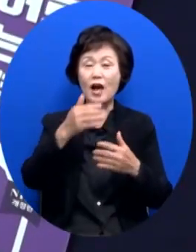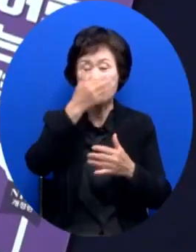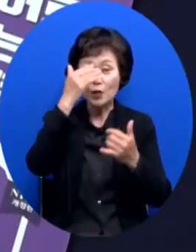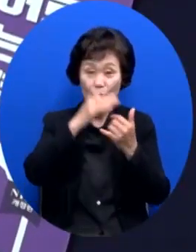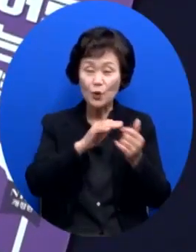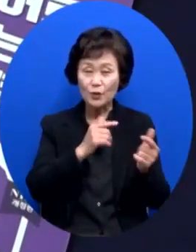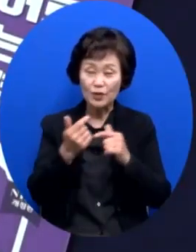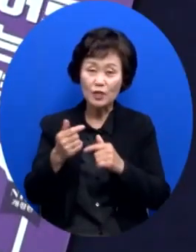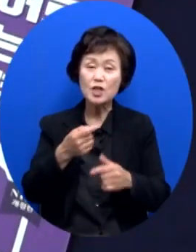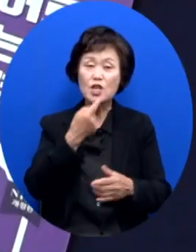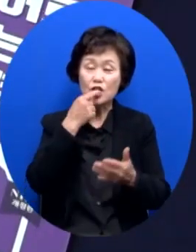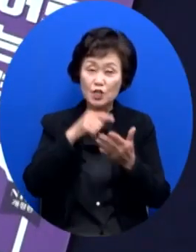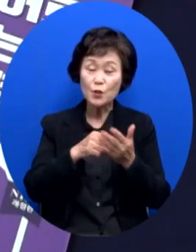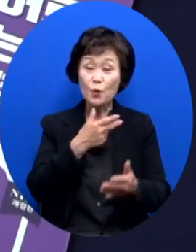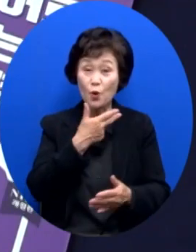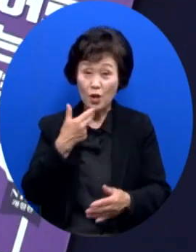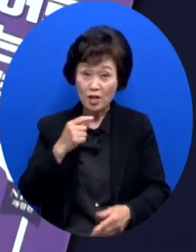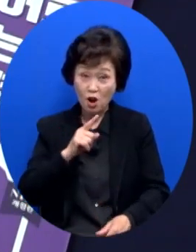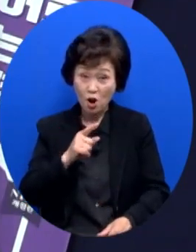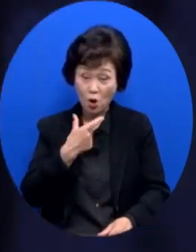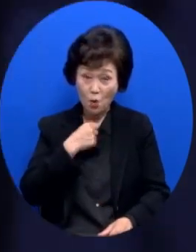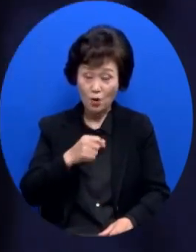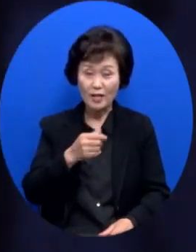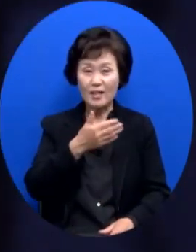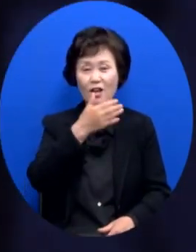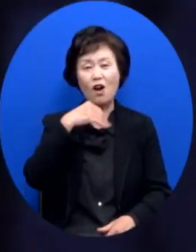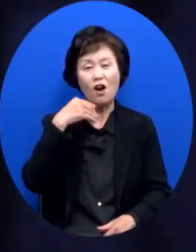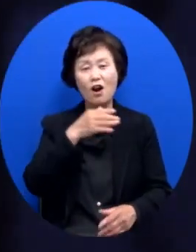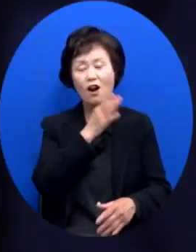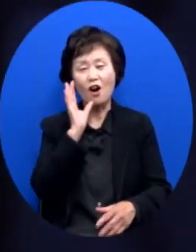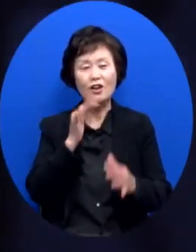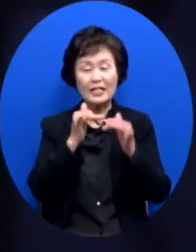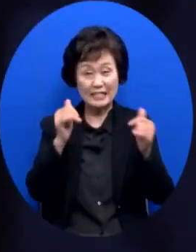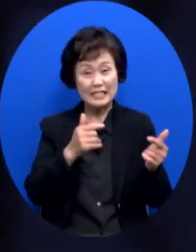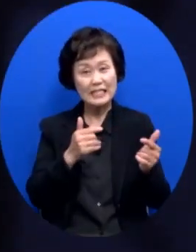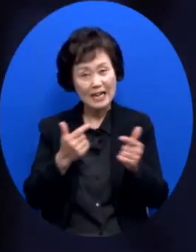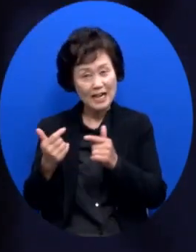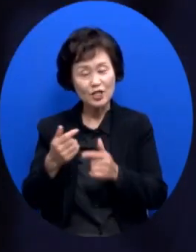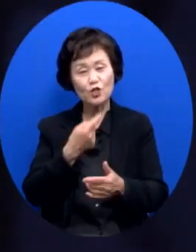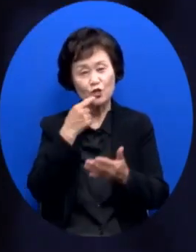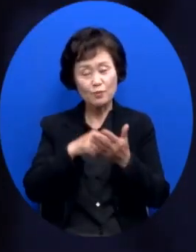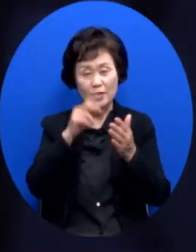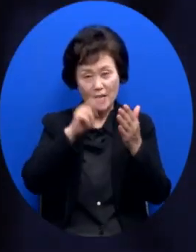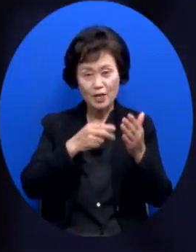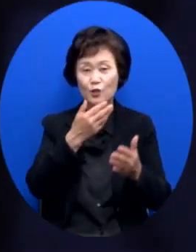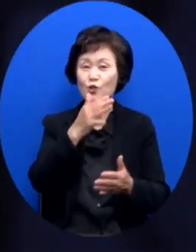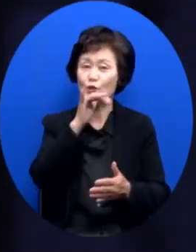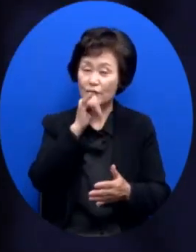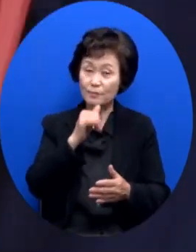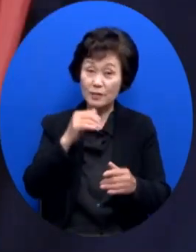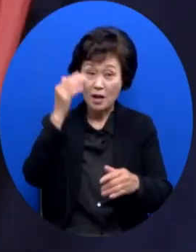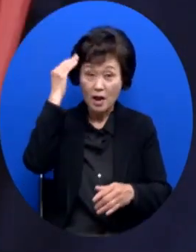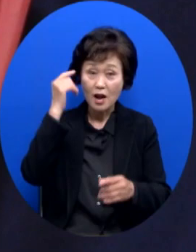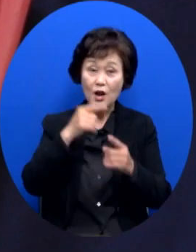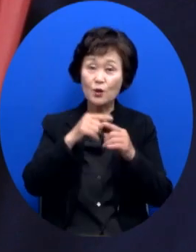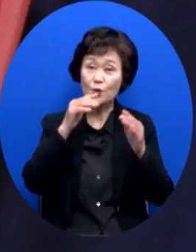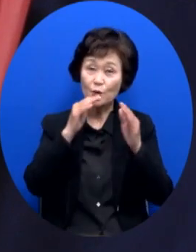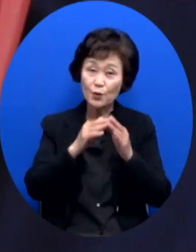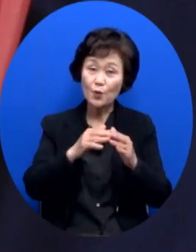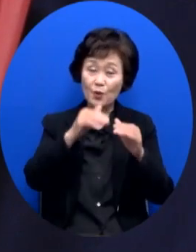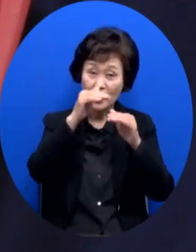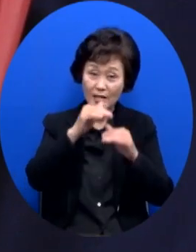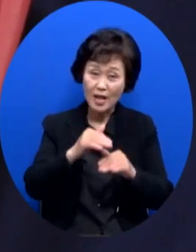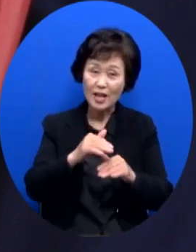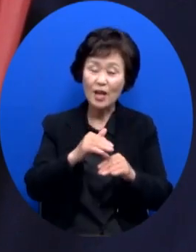장년층까지 누구나 쉽게 읽을 수 있습니다. 가장 낮은 곳에서 함께해온 한국교회에 바치는